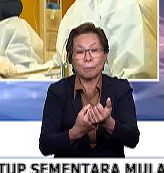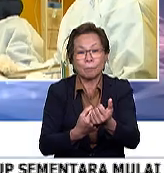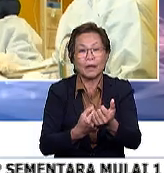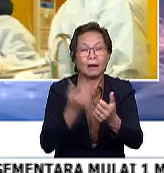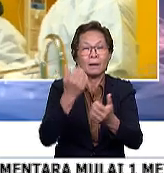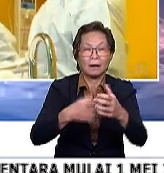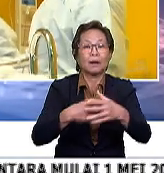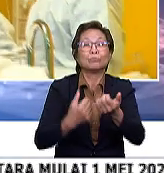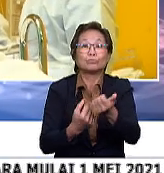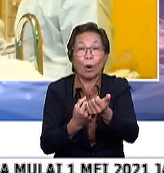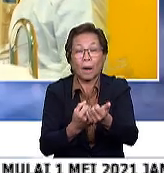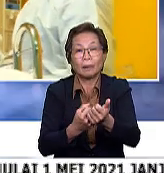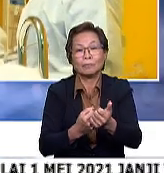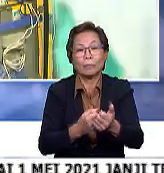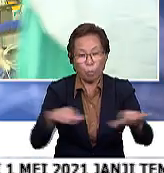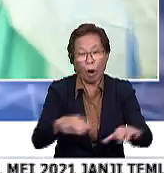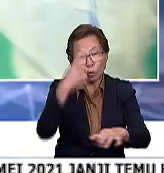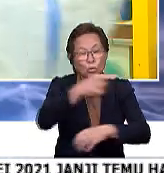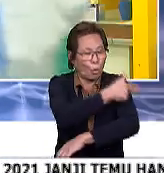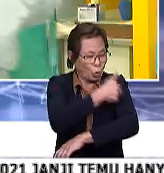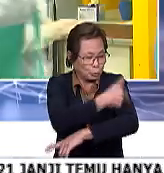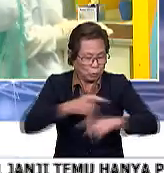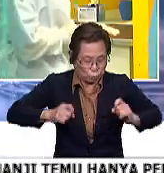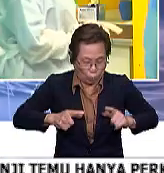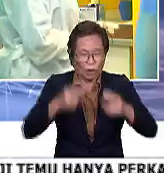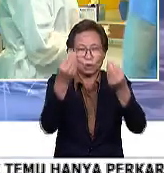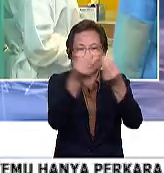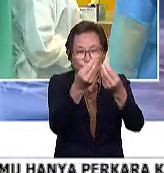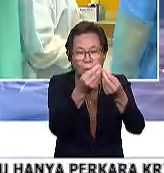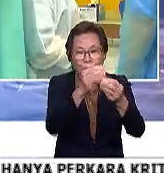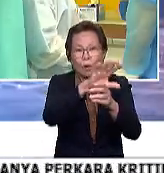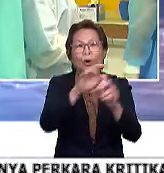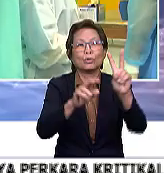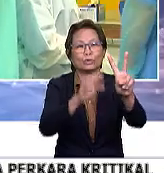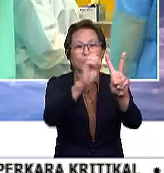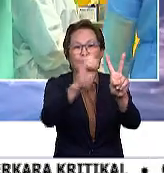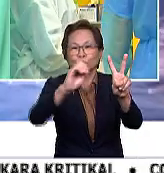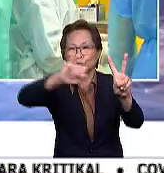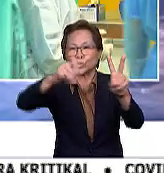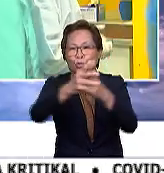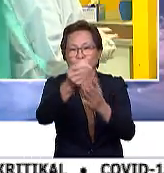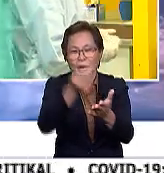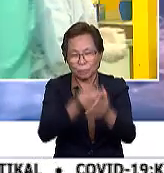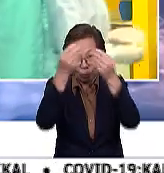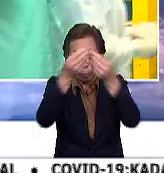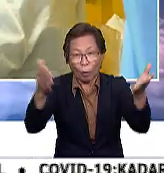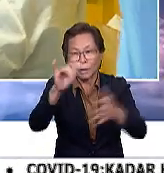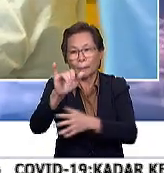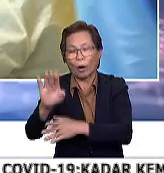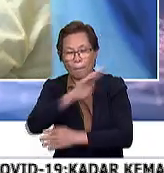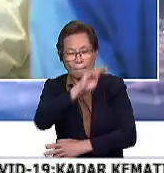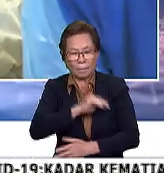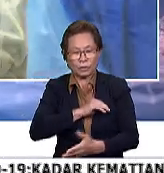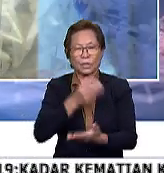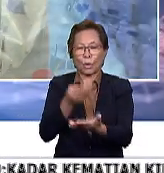Hospital swasta Ayo majulah ini termasuk 200juta Ringgit yang diumumkan oleh yang banget